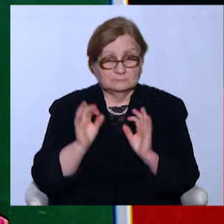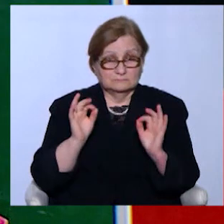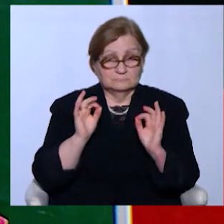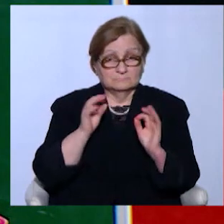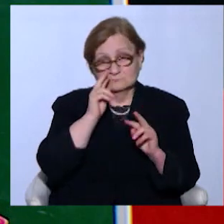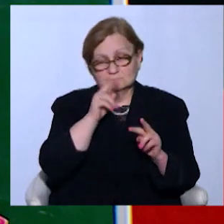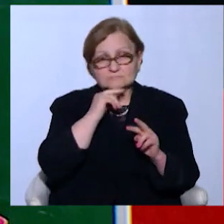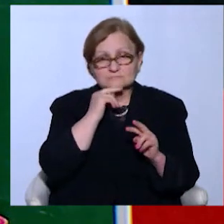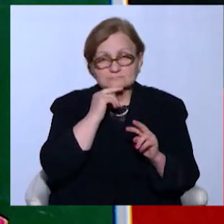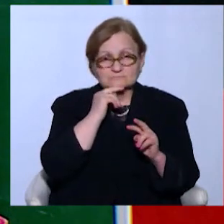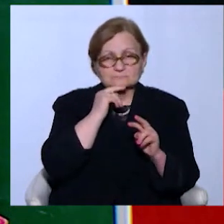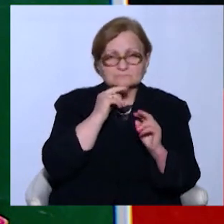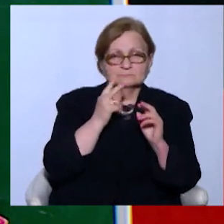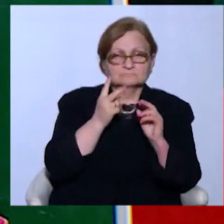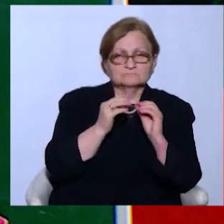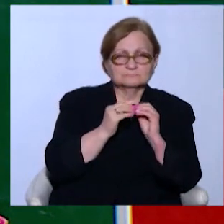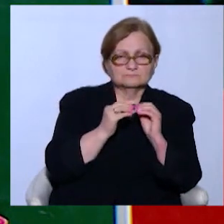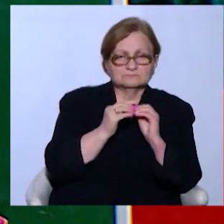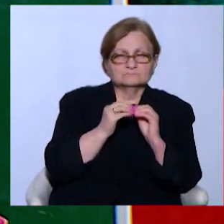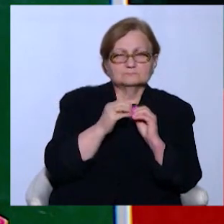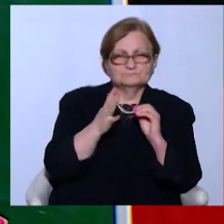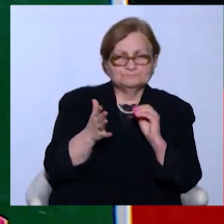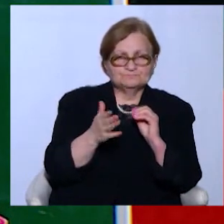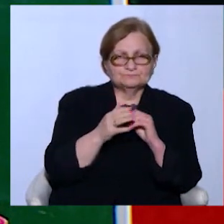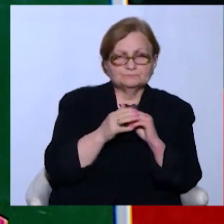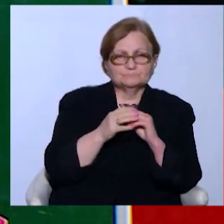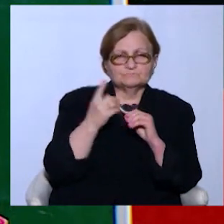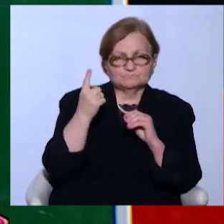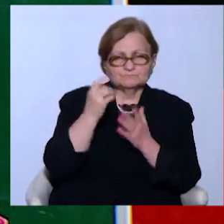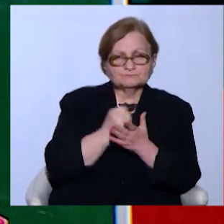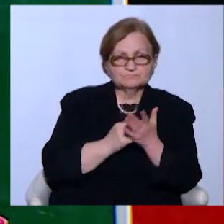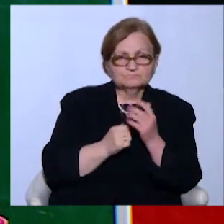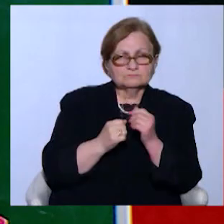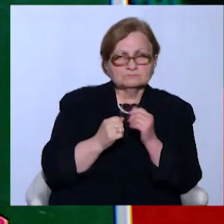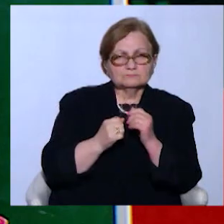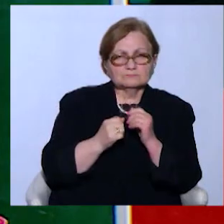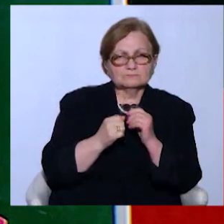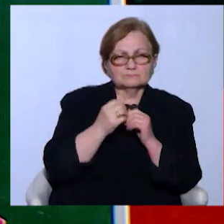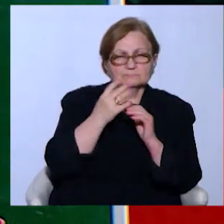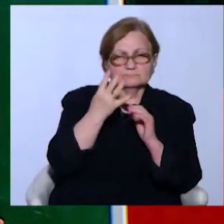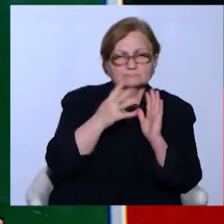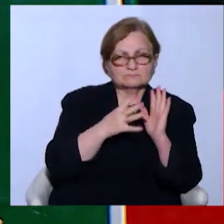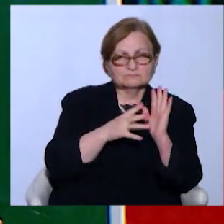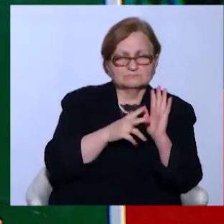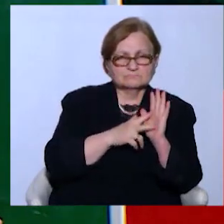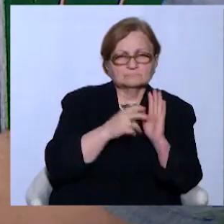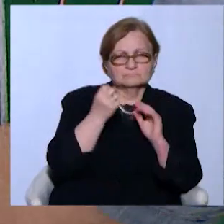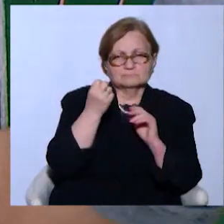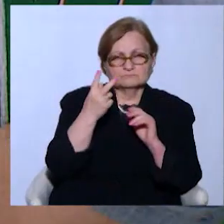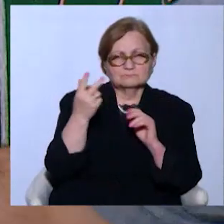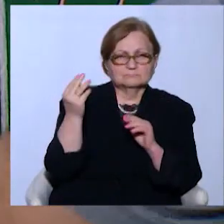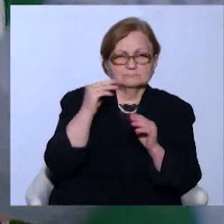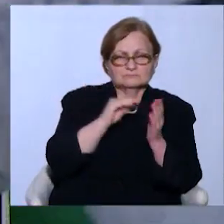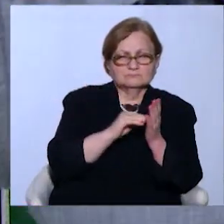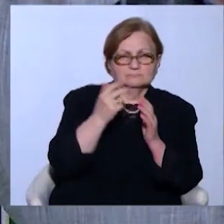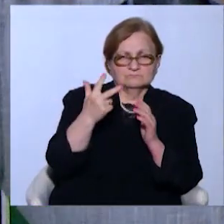მივდივართ. 2 და 8 10, კიდევ 5 15, 5 წერტ 1 ვინახავთ. 4 და 8 12 კაც 1 13,